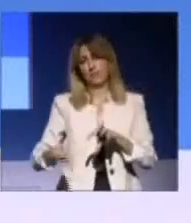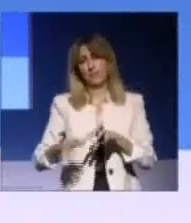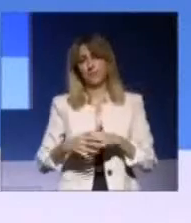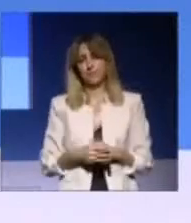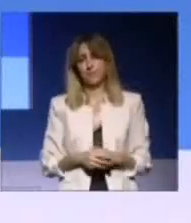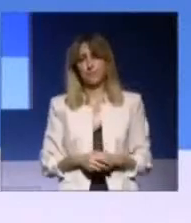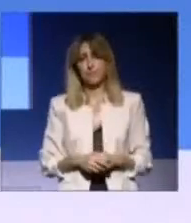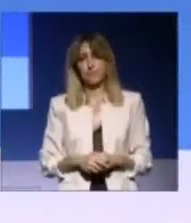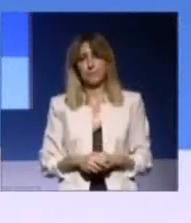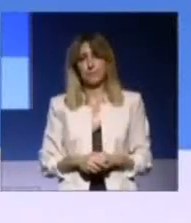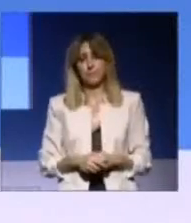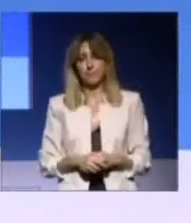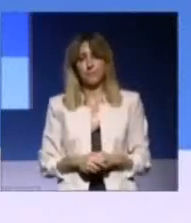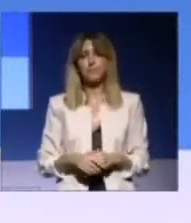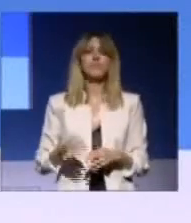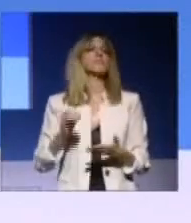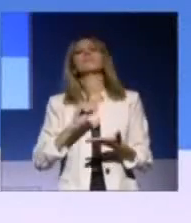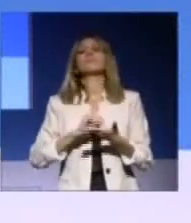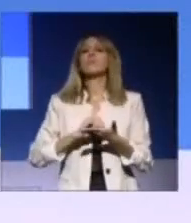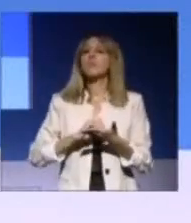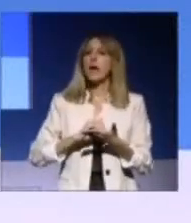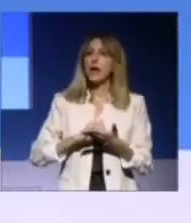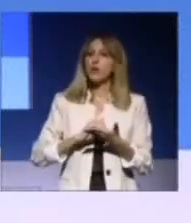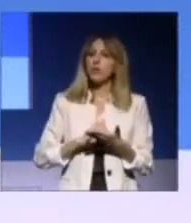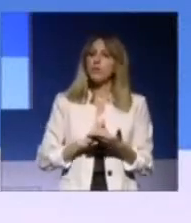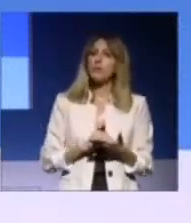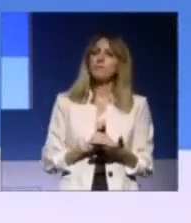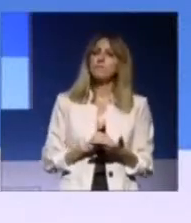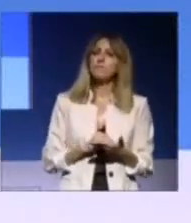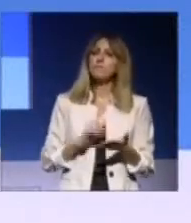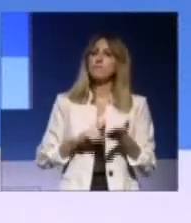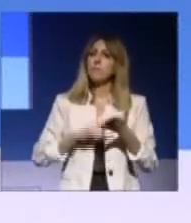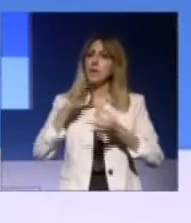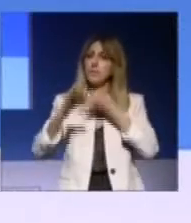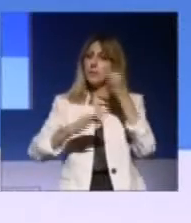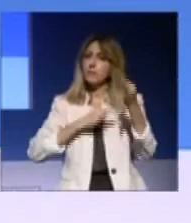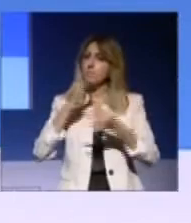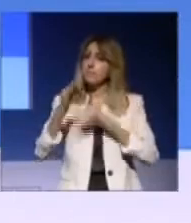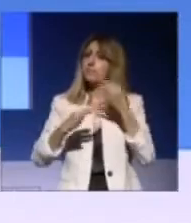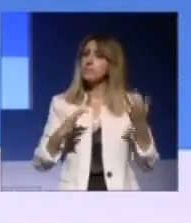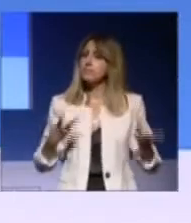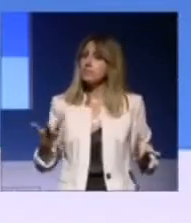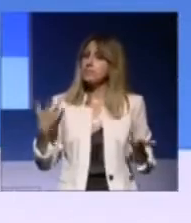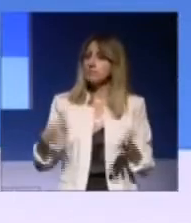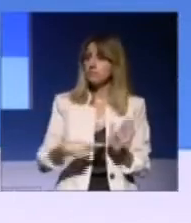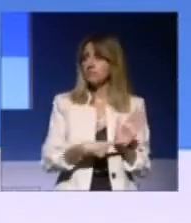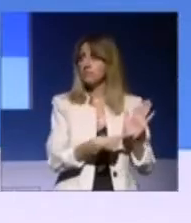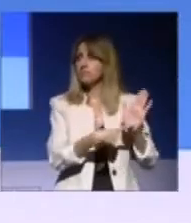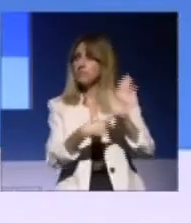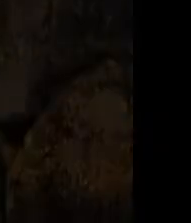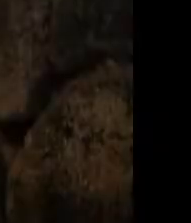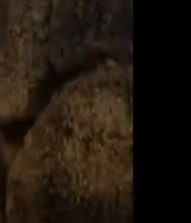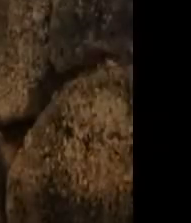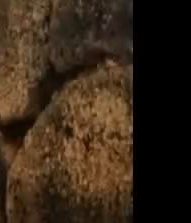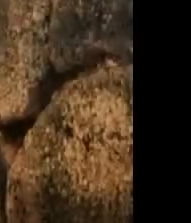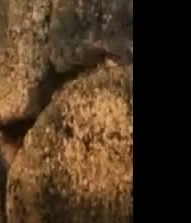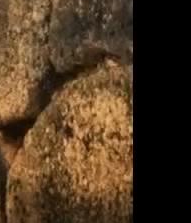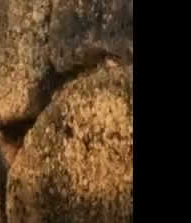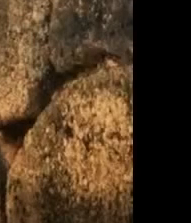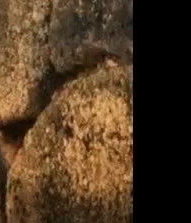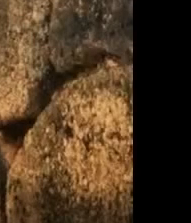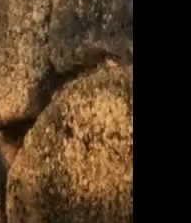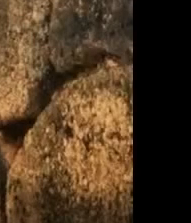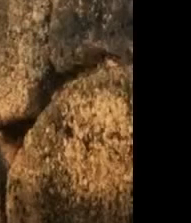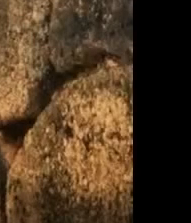Και μιλάμε βέβαια επίσης και για την ανάδειξη του μεγάλου πολιτιστικού πλούτου της περιοχής.